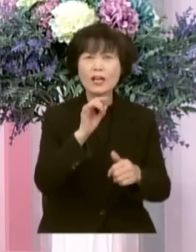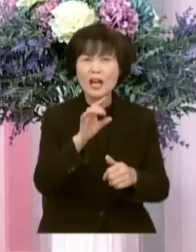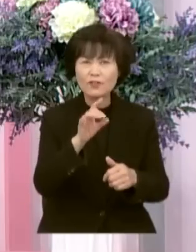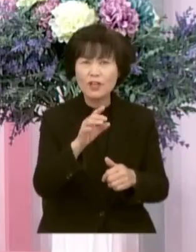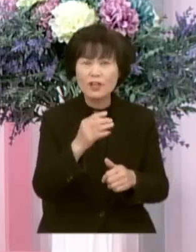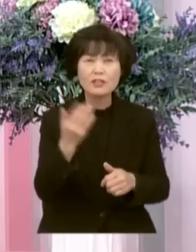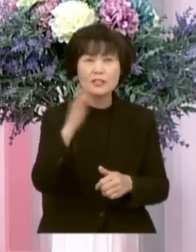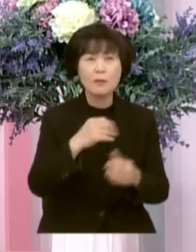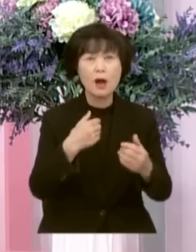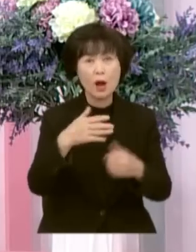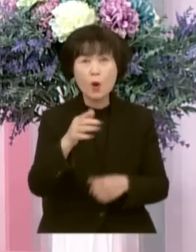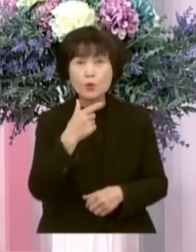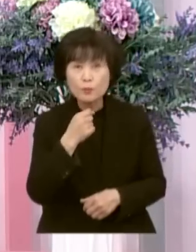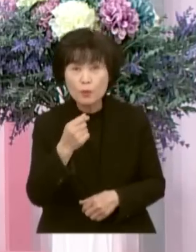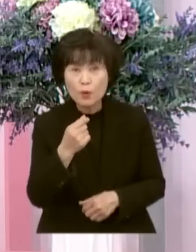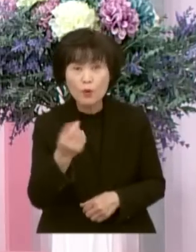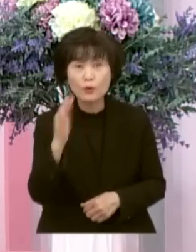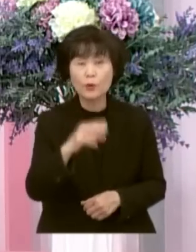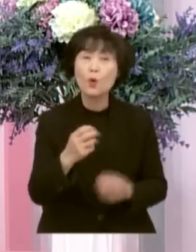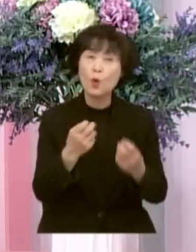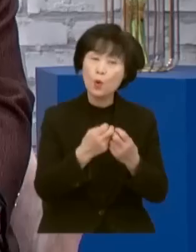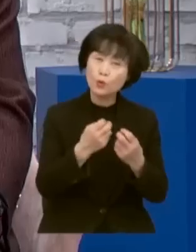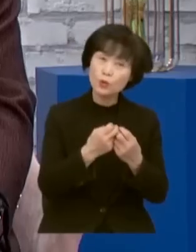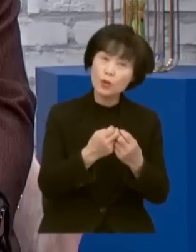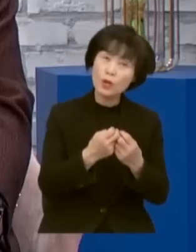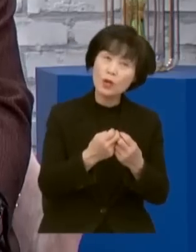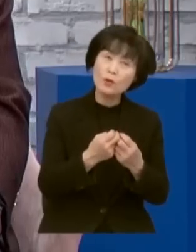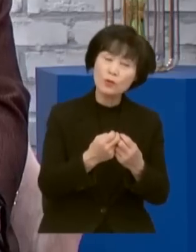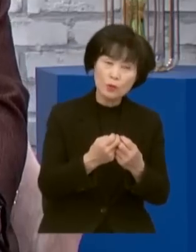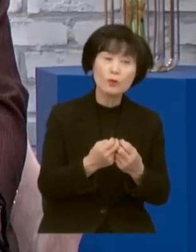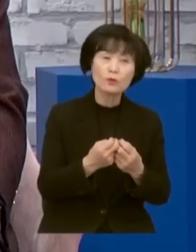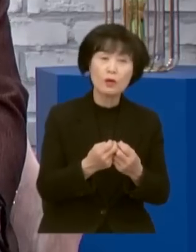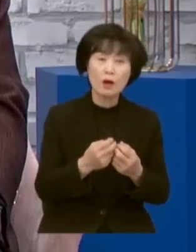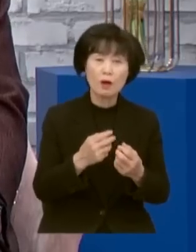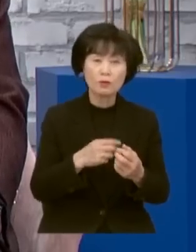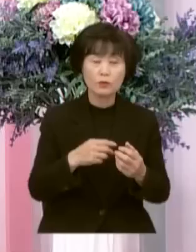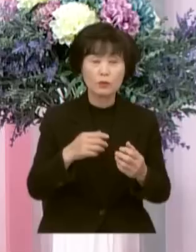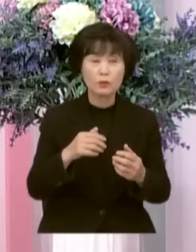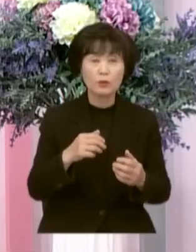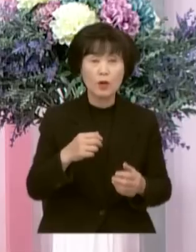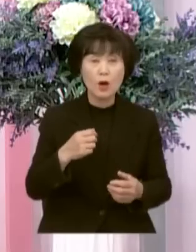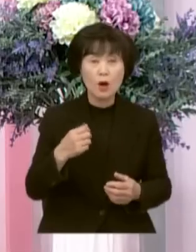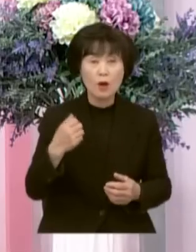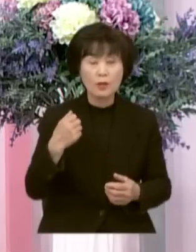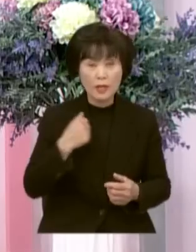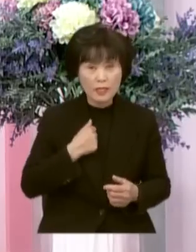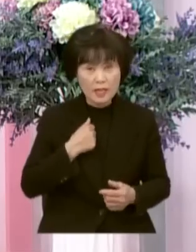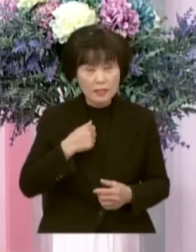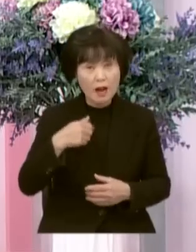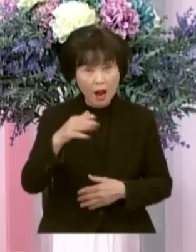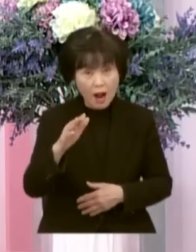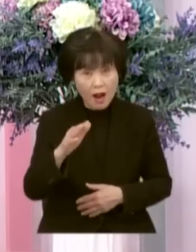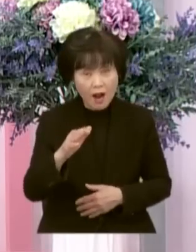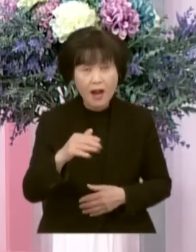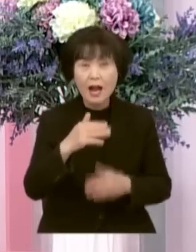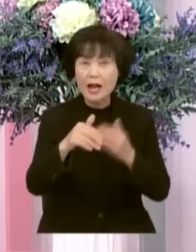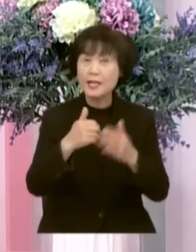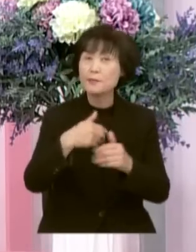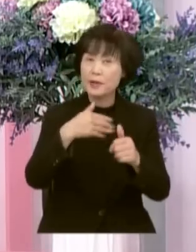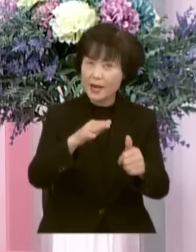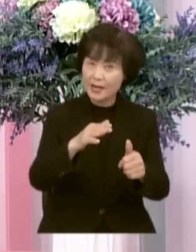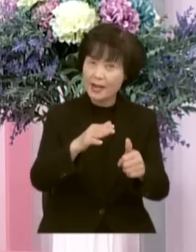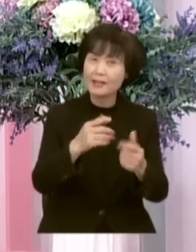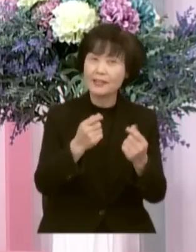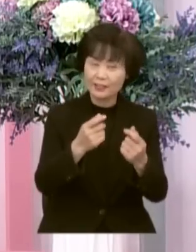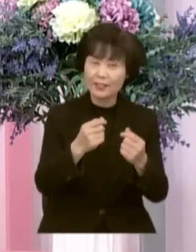그래서 가게 됐어요. 기도하고서 가라 그러는 것 같아가지고 하나님께서 가라 그러는 것